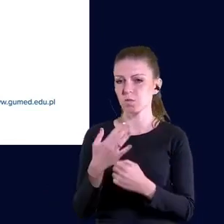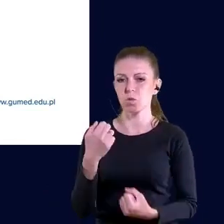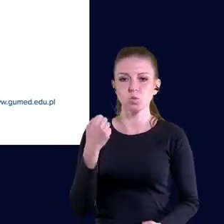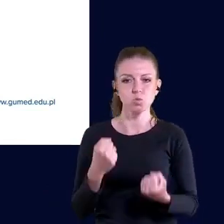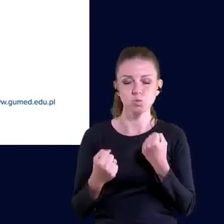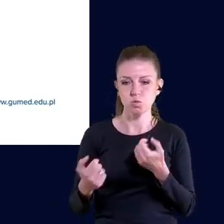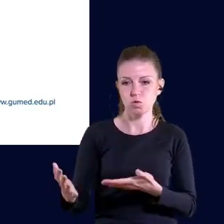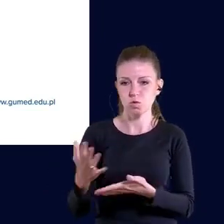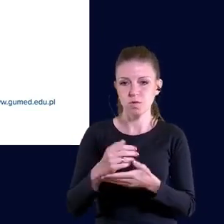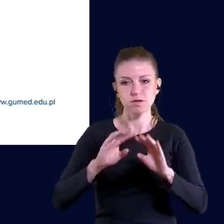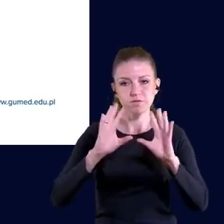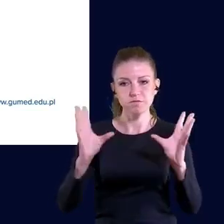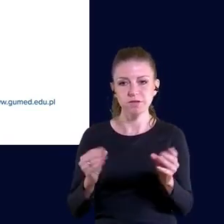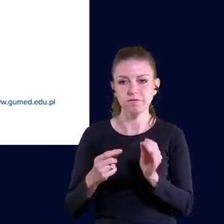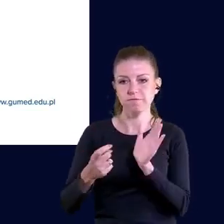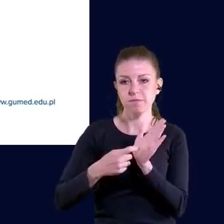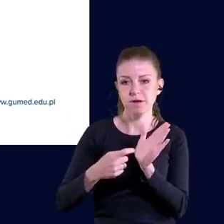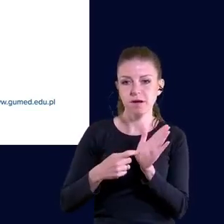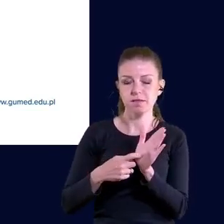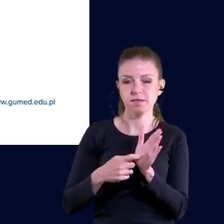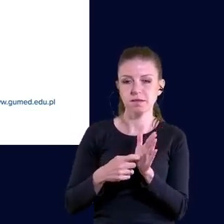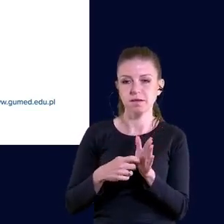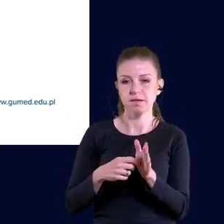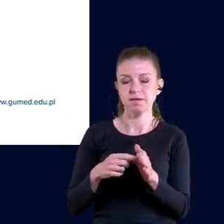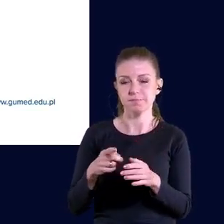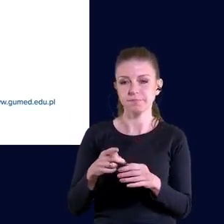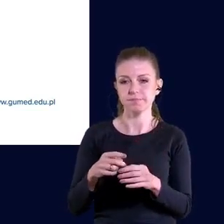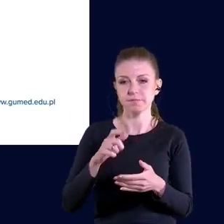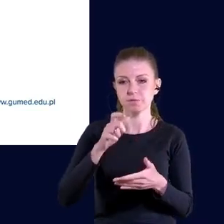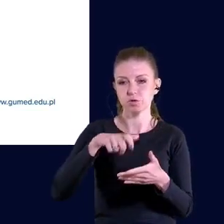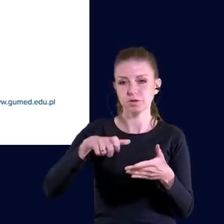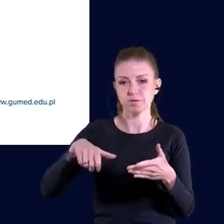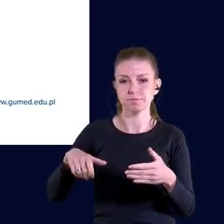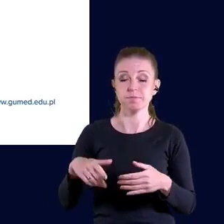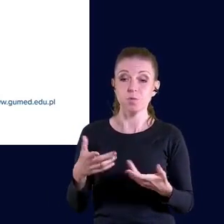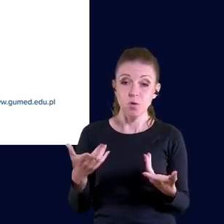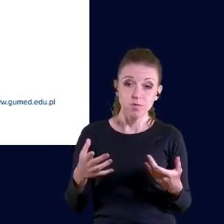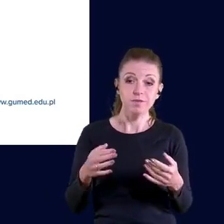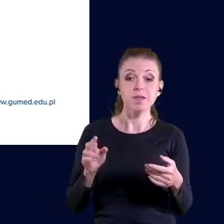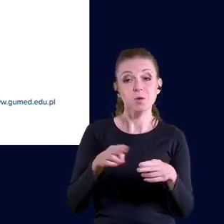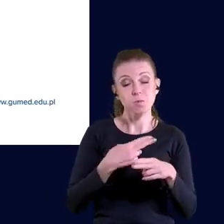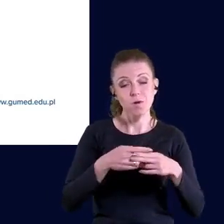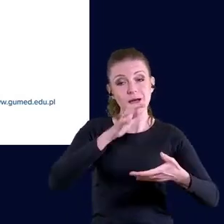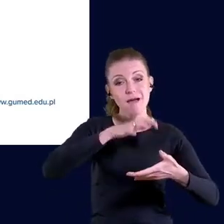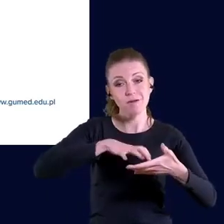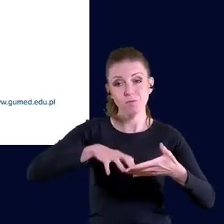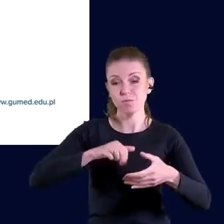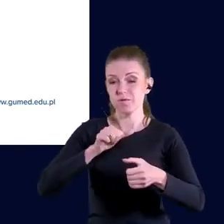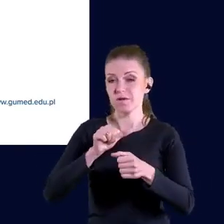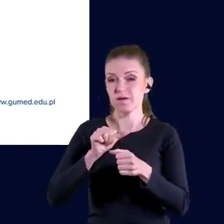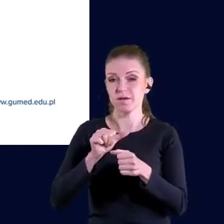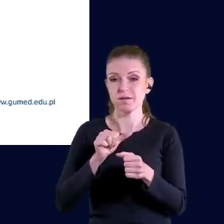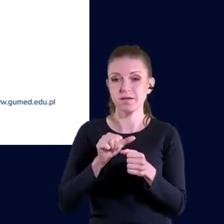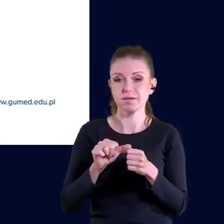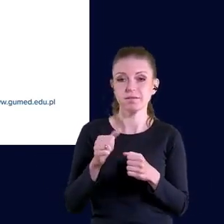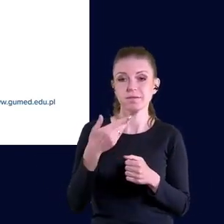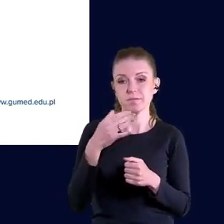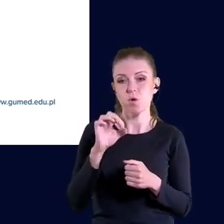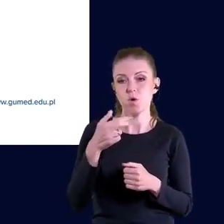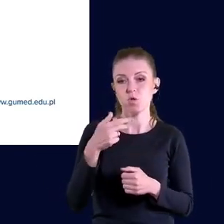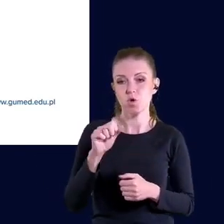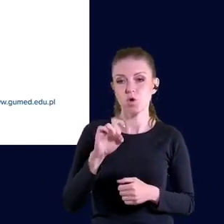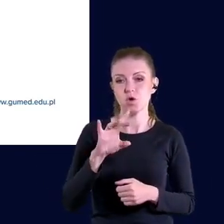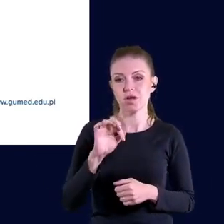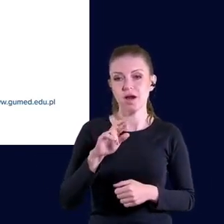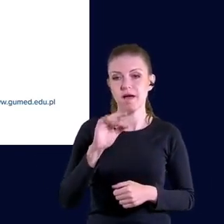Wymagane przez nas wskaźnik rozdziały i ponieważ fotografii artykuły są monografii są